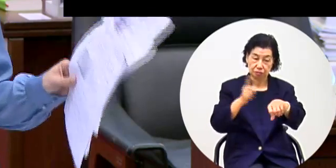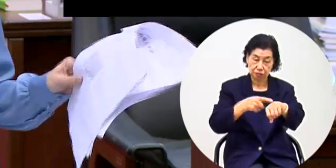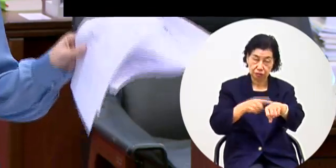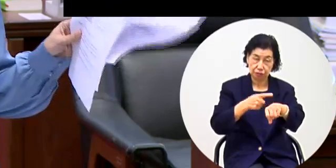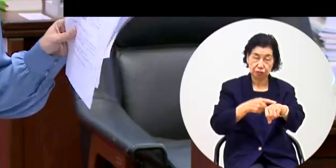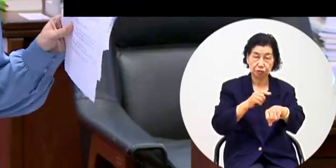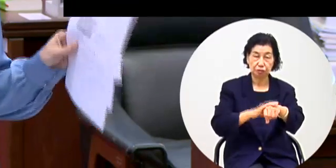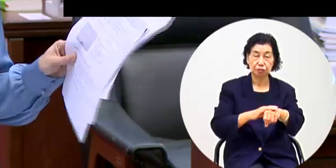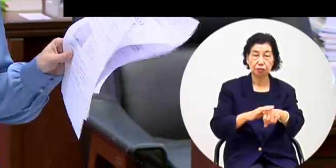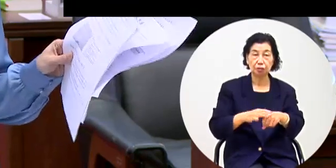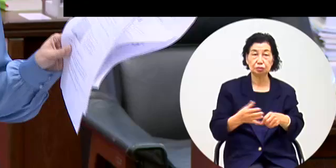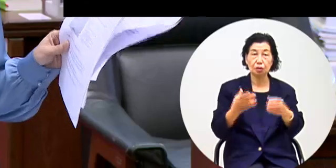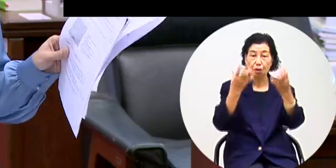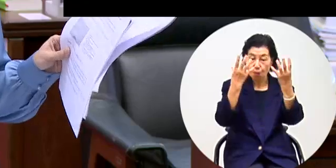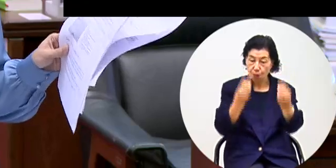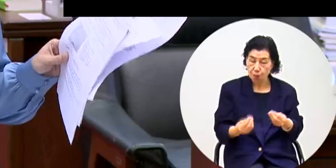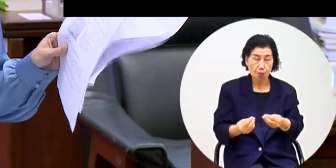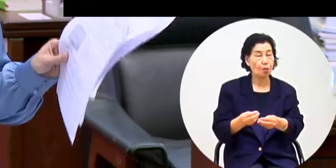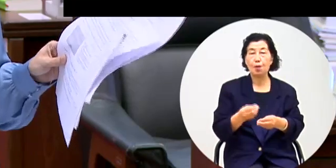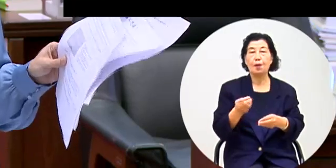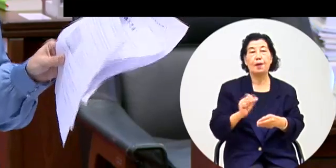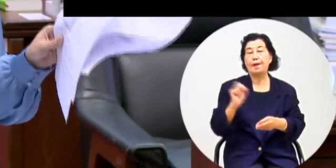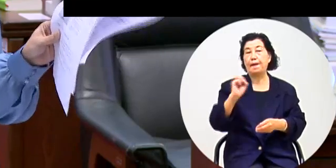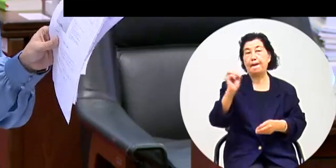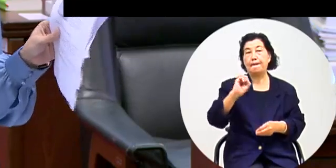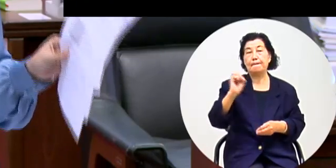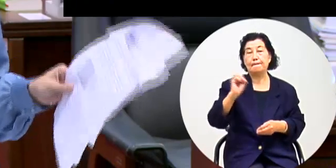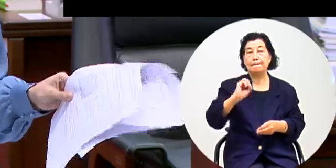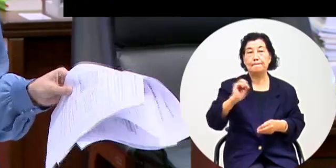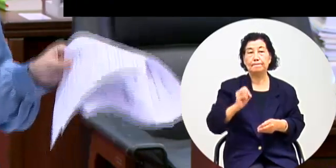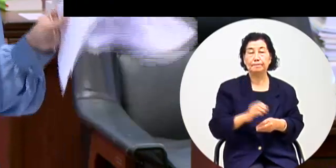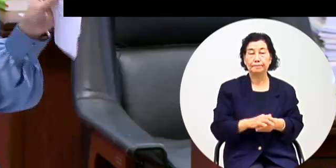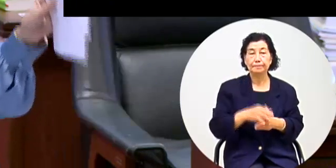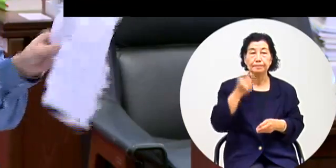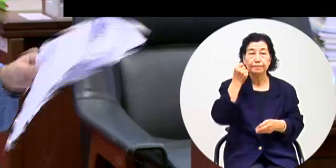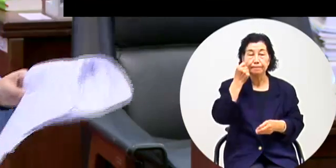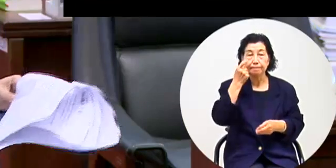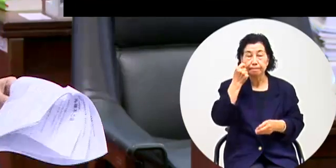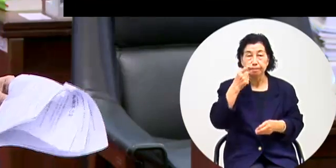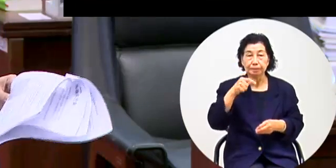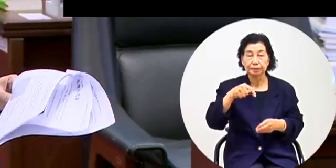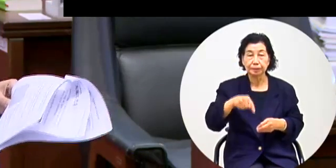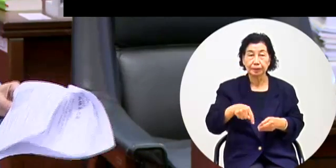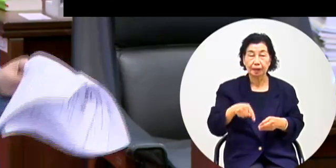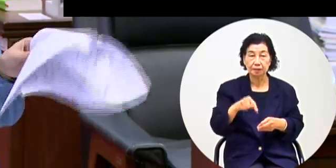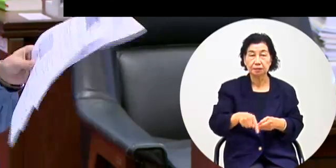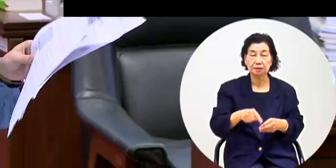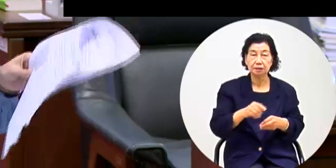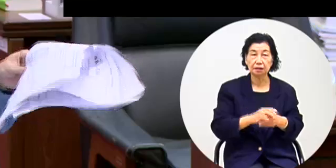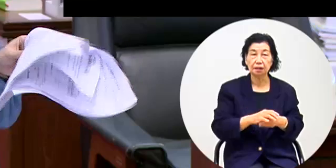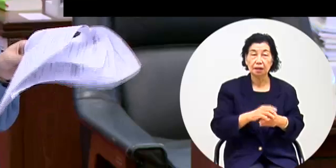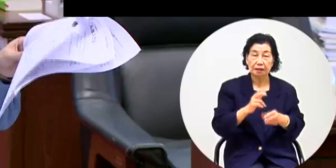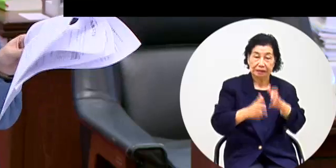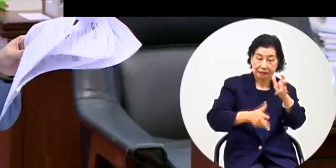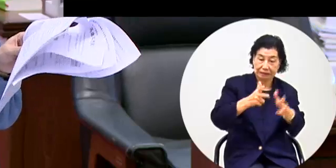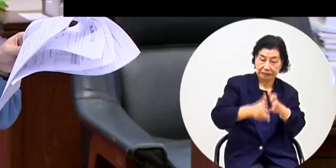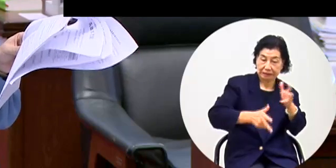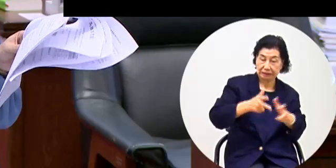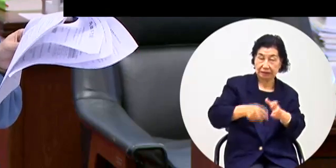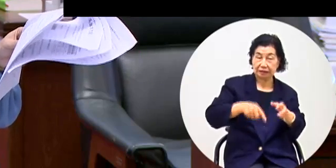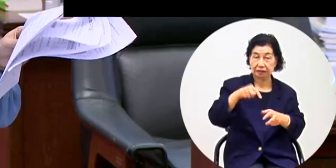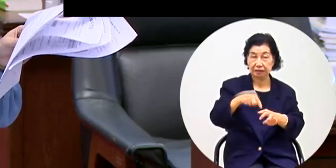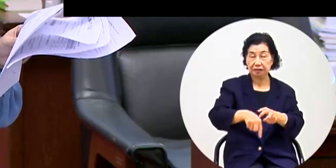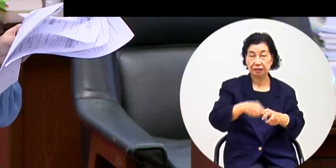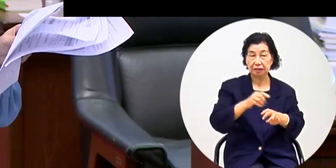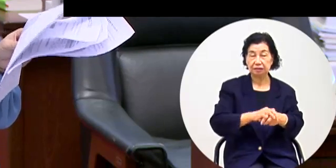南的这个厂，它直接把固化物把它拿掉，它是不能够放进去的。我也必须要在这边提醒